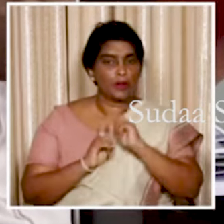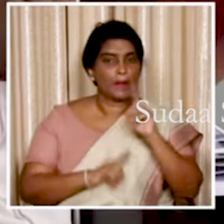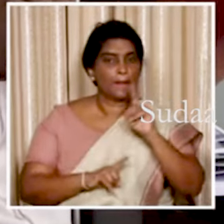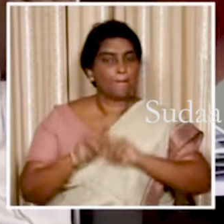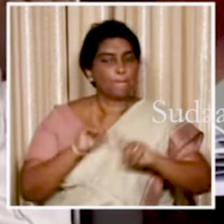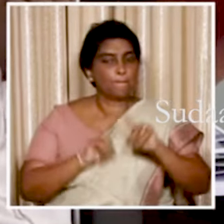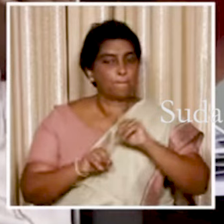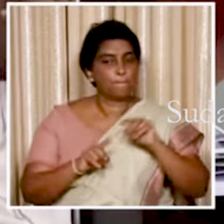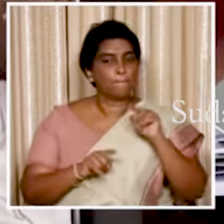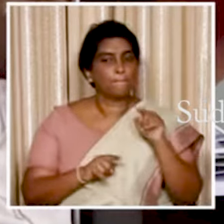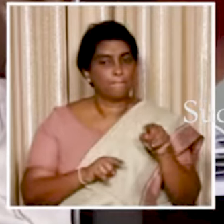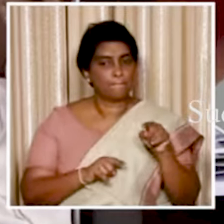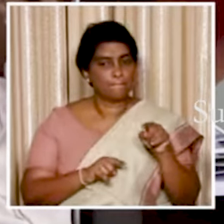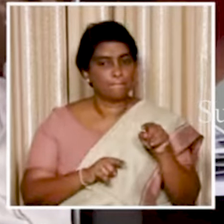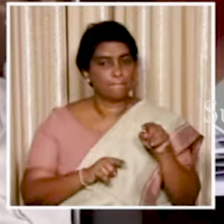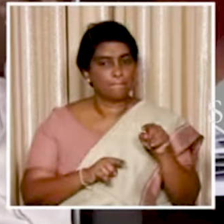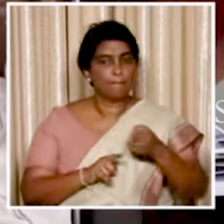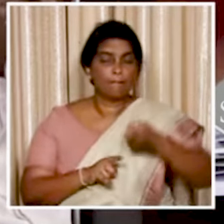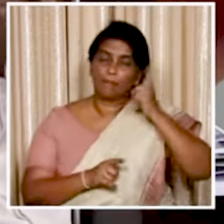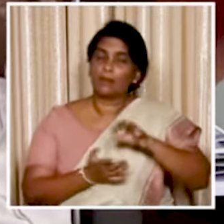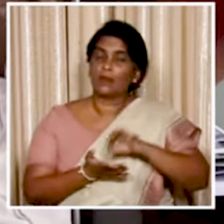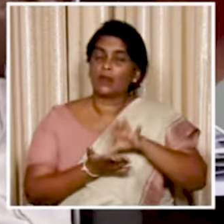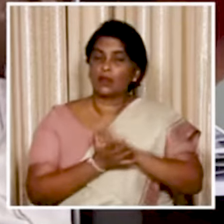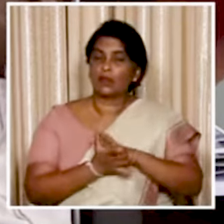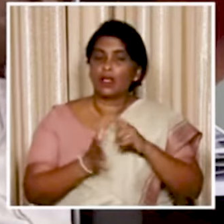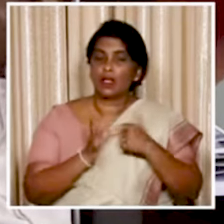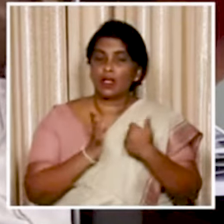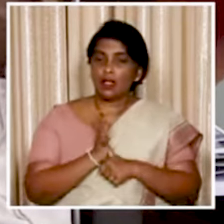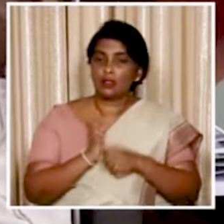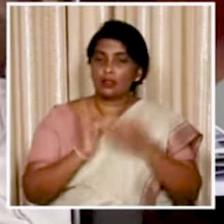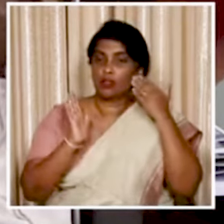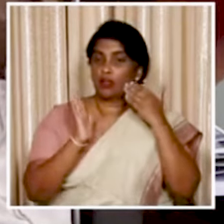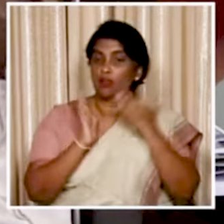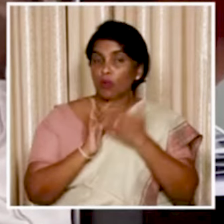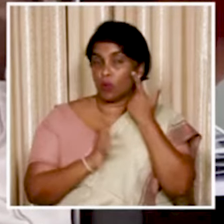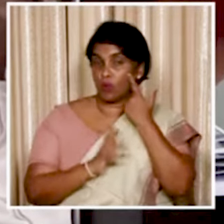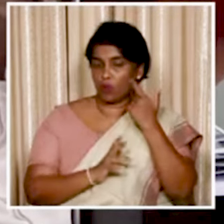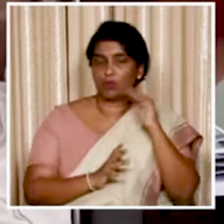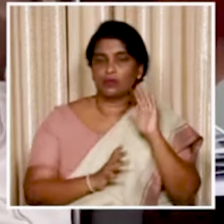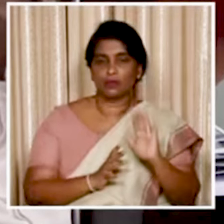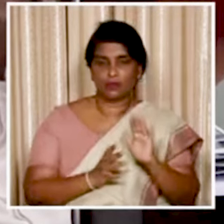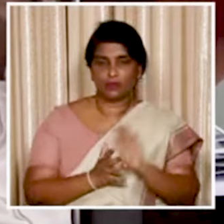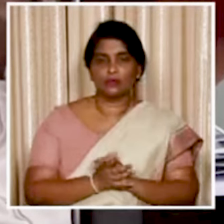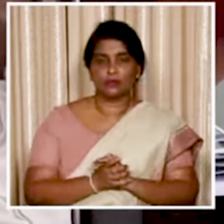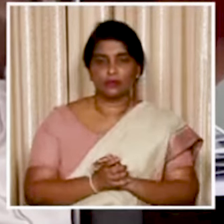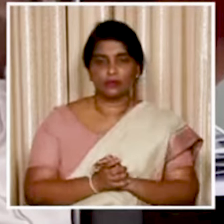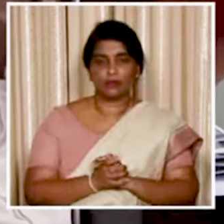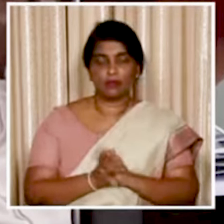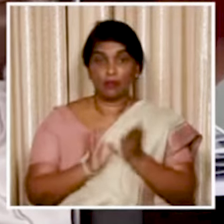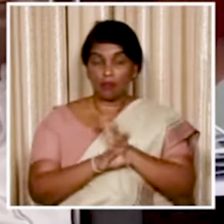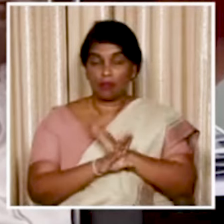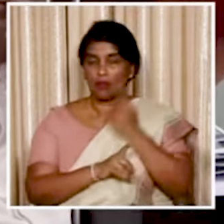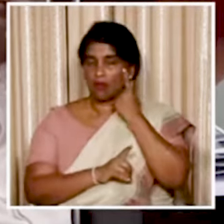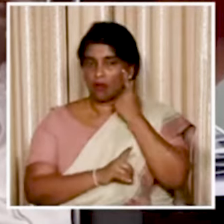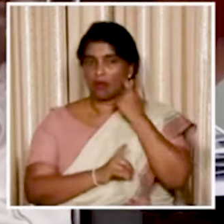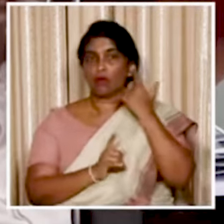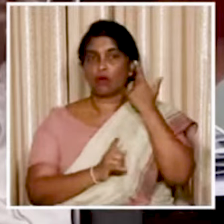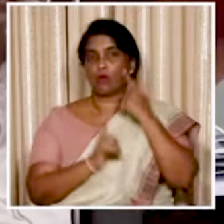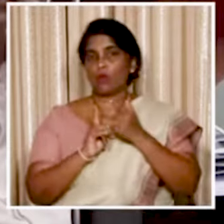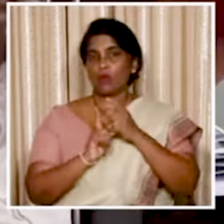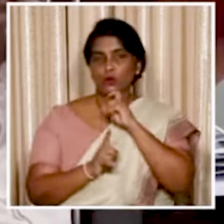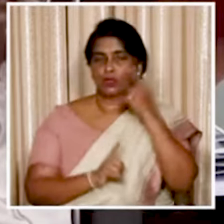පාර්ලිමේන්තුවේ සම්මත වෙන පළත් ගැන අවබෝධයක් තියෙන්න ඕන දැන් පිසම්සක් පූර්ණ නිගමනයක් තියෙනවා අධිකරණය දන්නවා